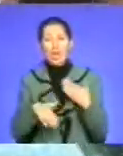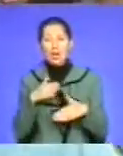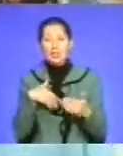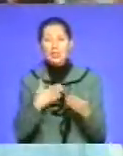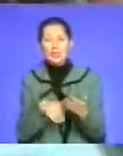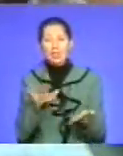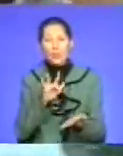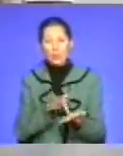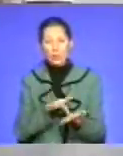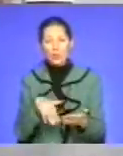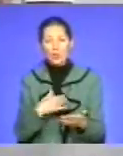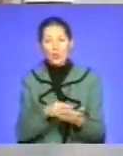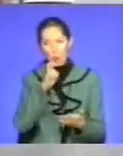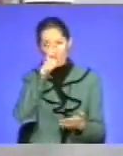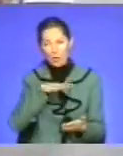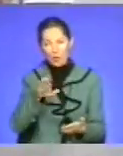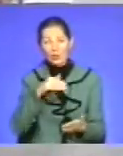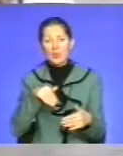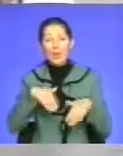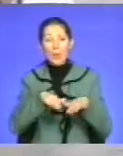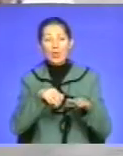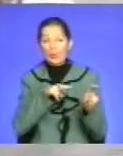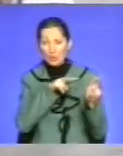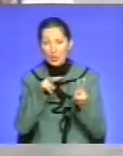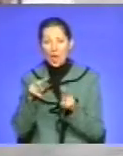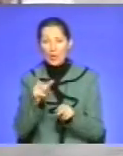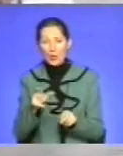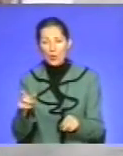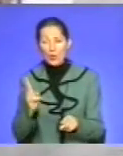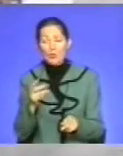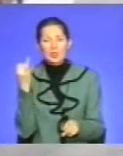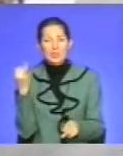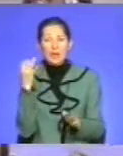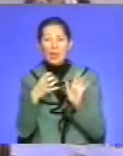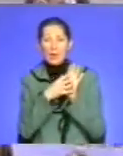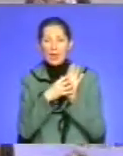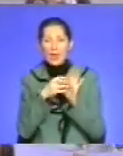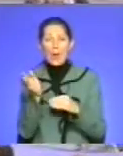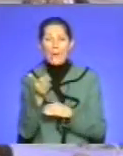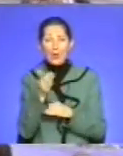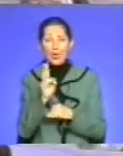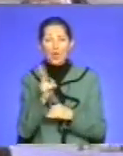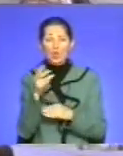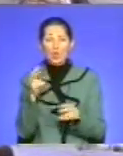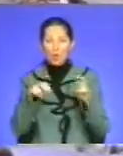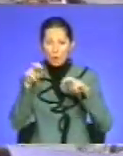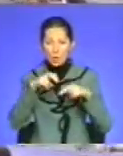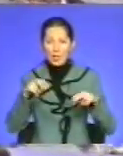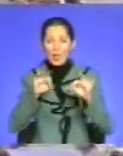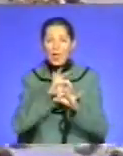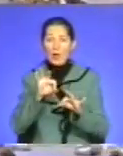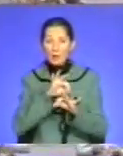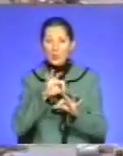місто і за свою країну. За маршем спостерігають перехожі, комусь цікаві емблеми і прапори. Хтось розглядає візерунки